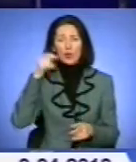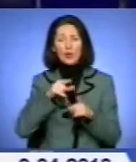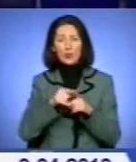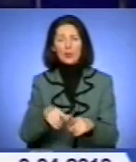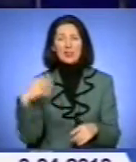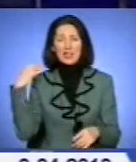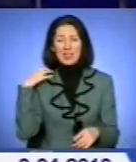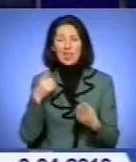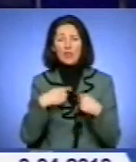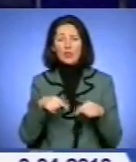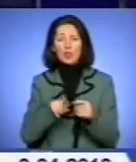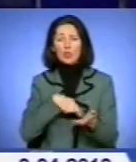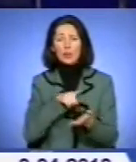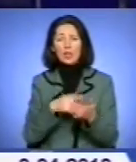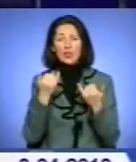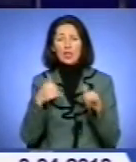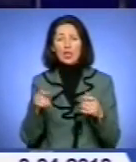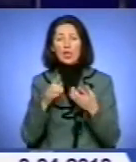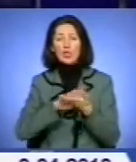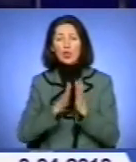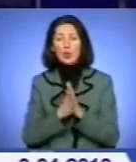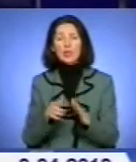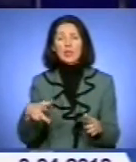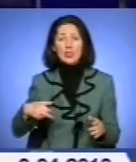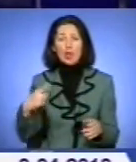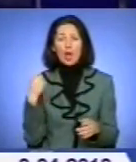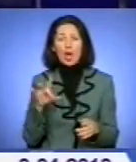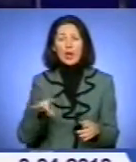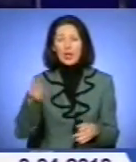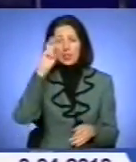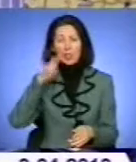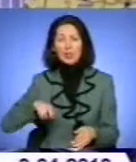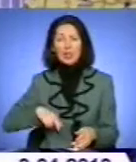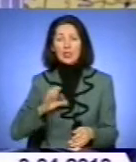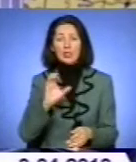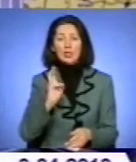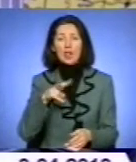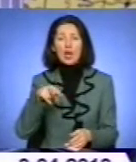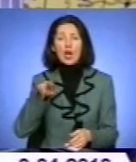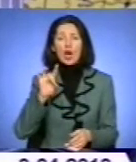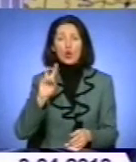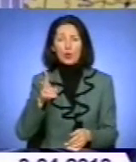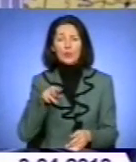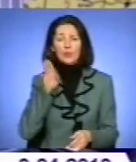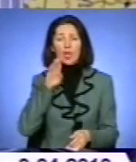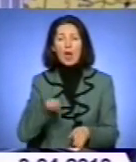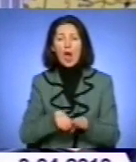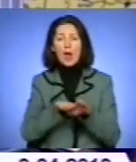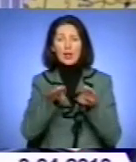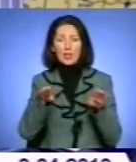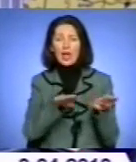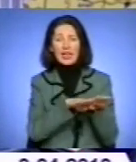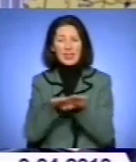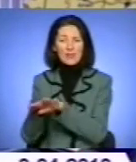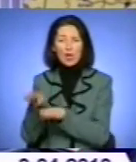питань надзвичайних ситуацій Заліщицької райдержадміністрації Іван Склярук. Рівень води на даний момент піднявся,